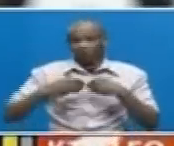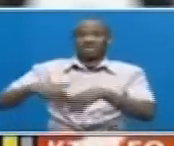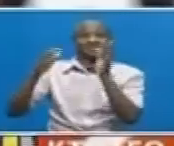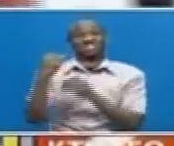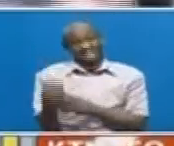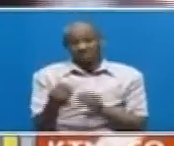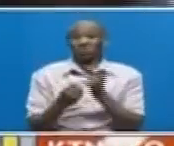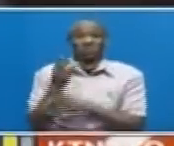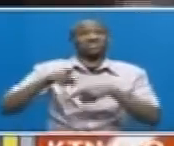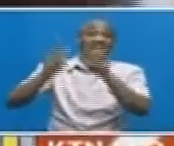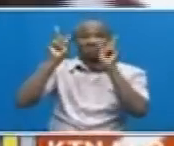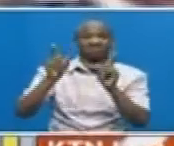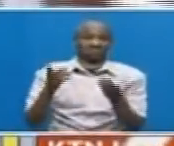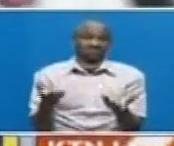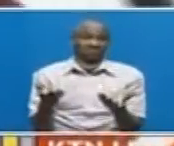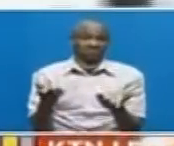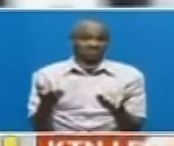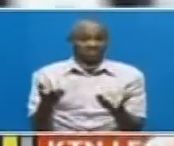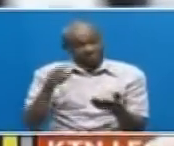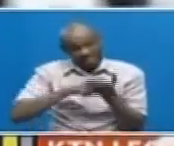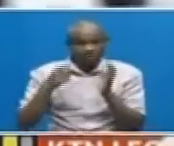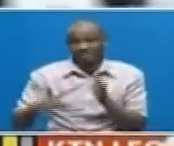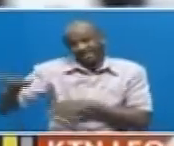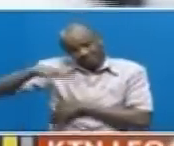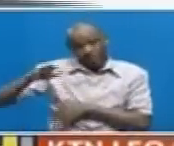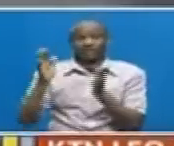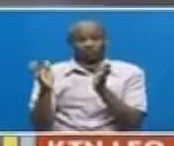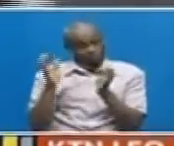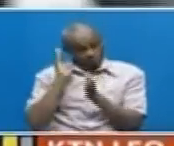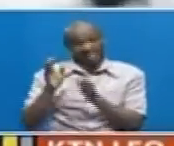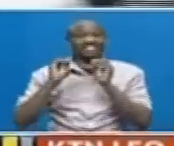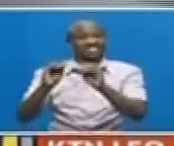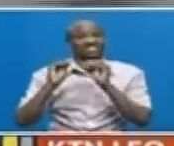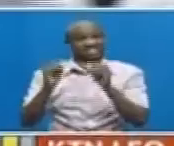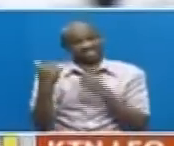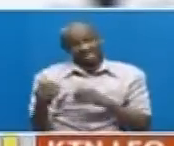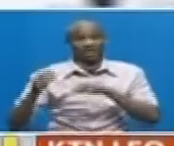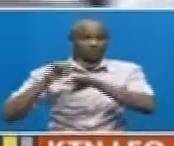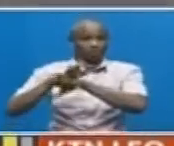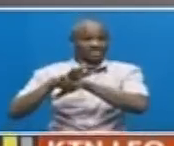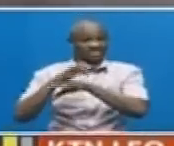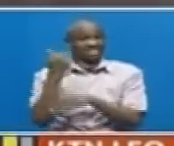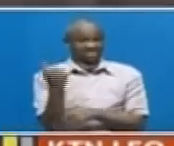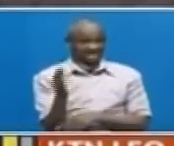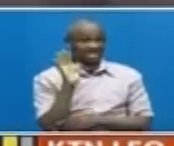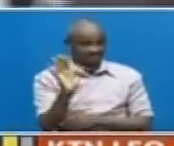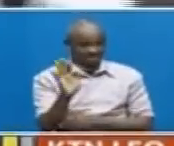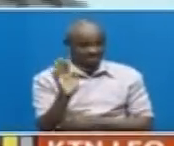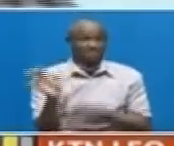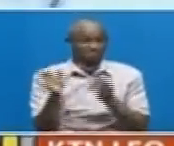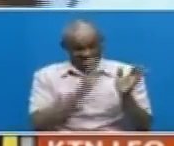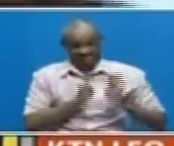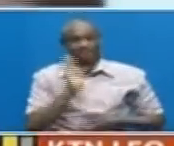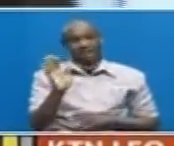the child grow by himself, then the environment definitely will have to influence his tabia